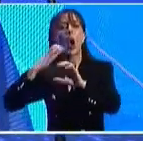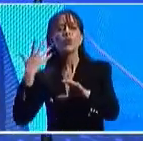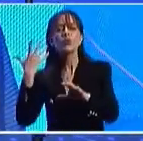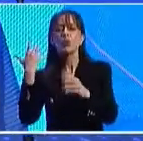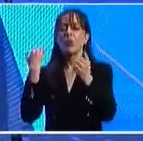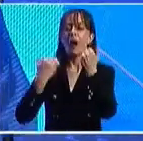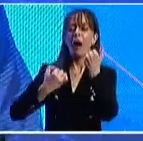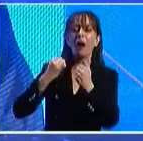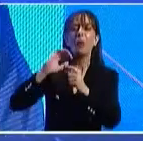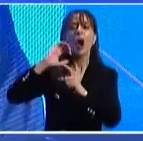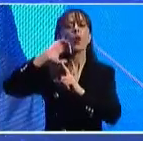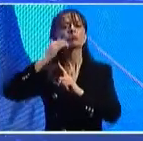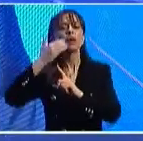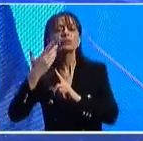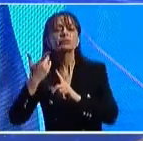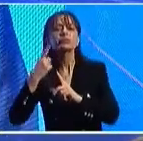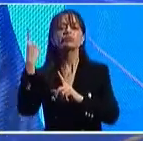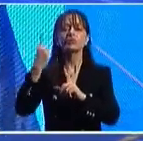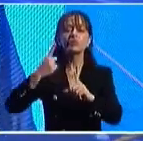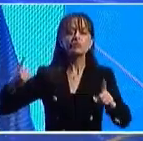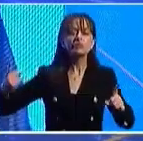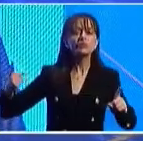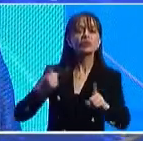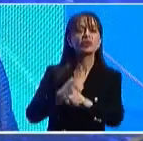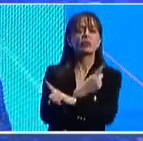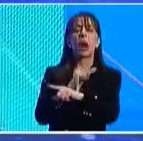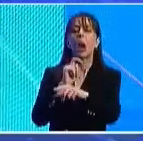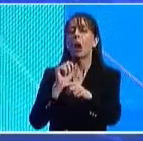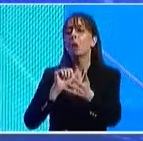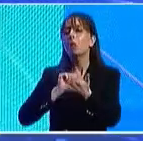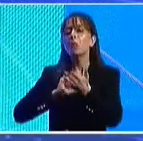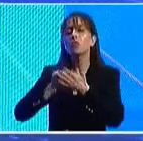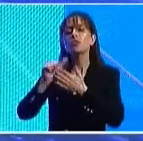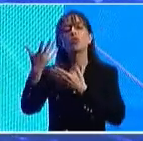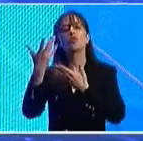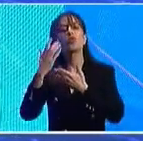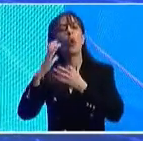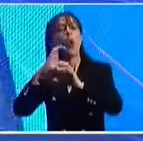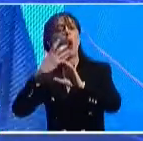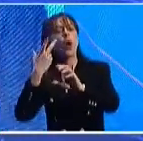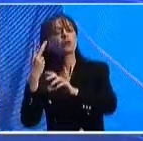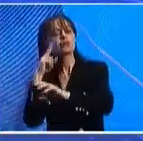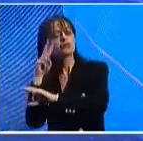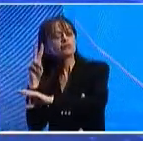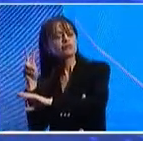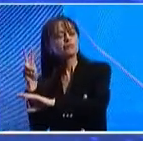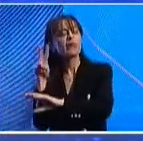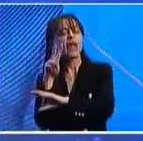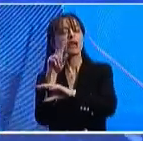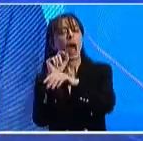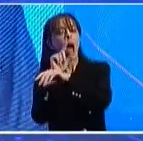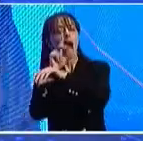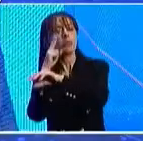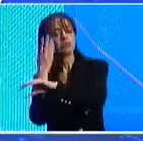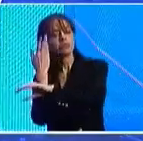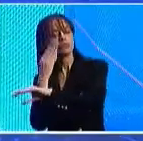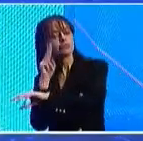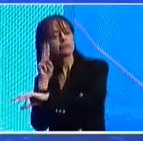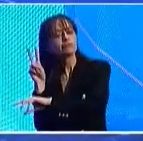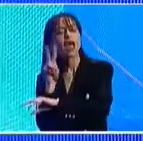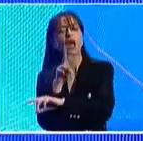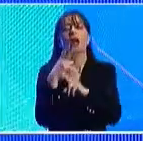aracımızı anlık olarak izleyebileceğiz ve metro hat kontrol merkezi işler hale getirilmiş